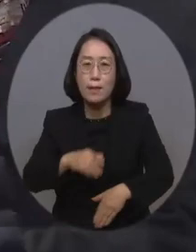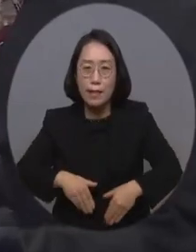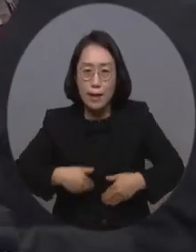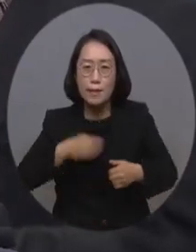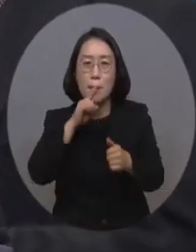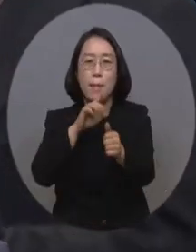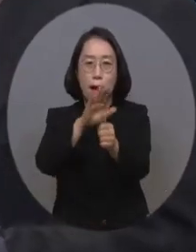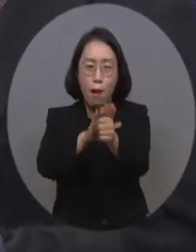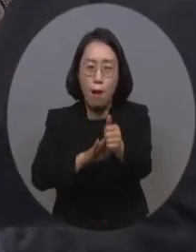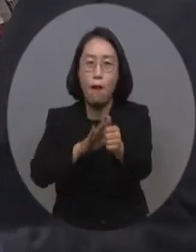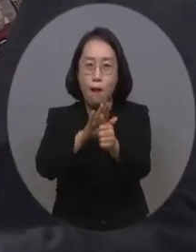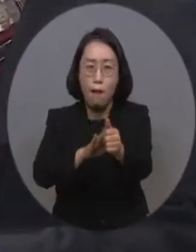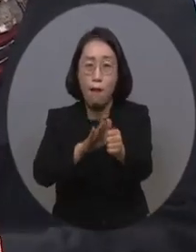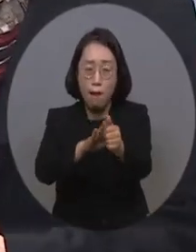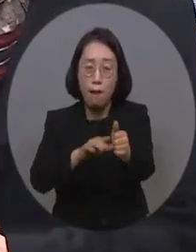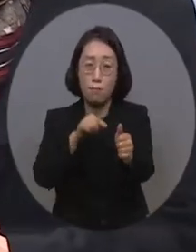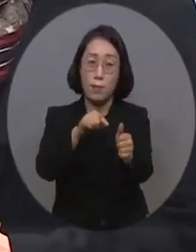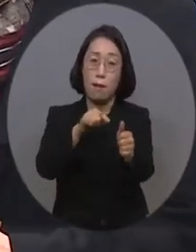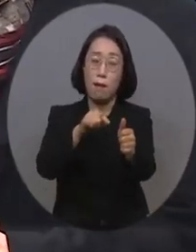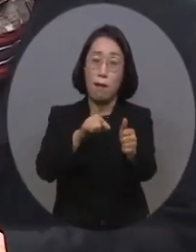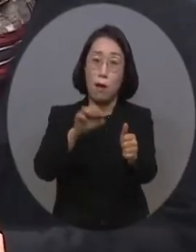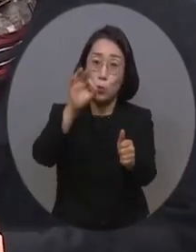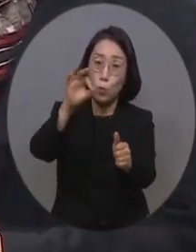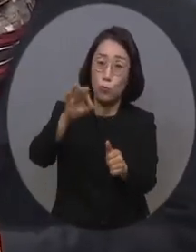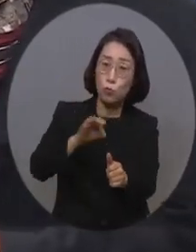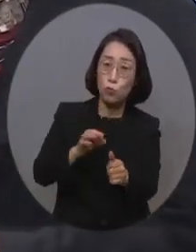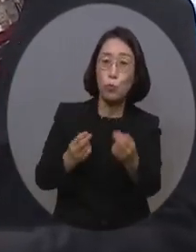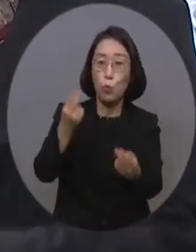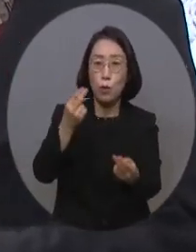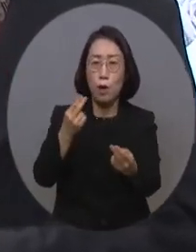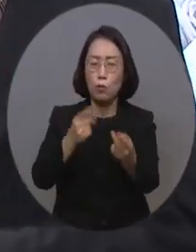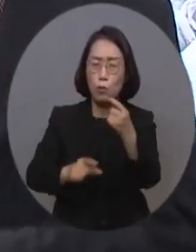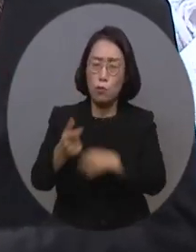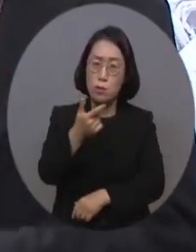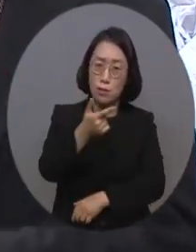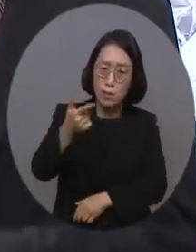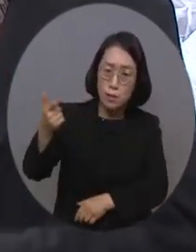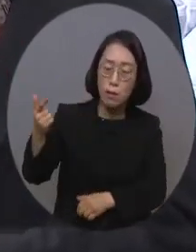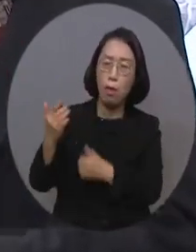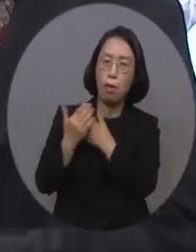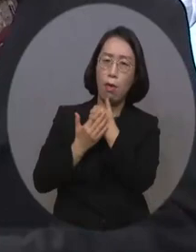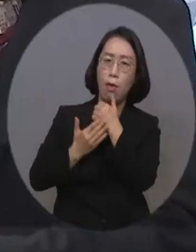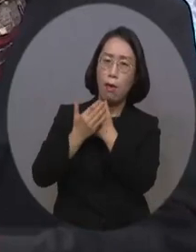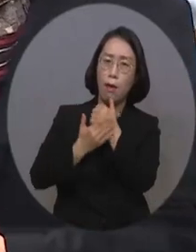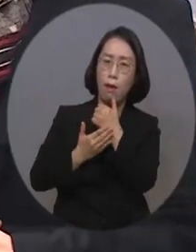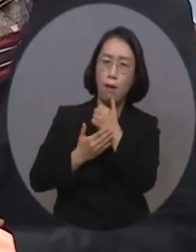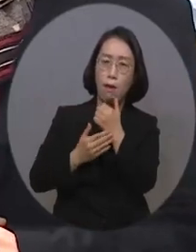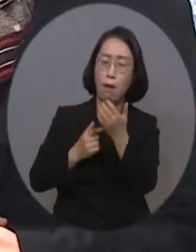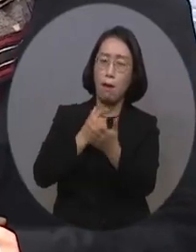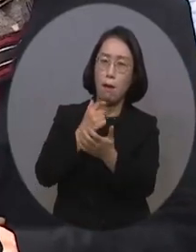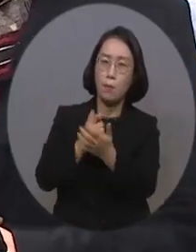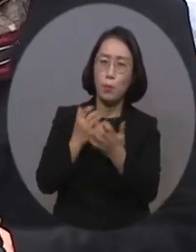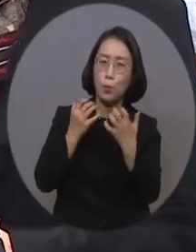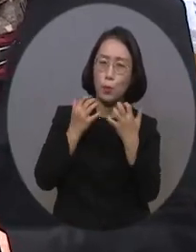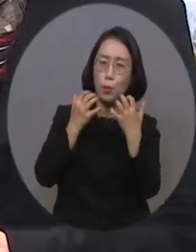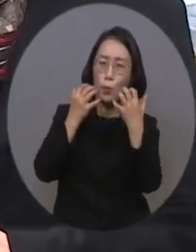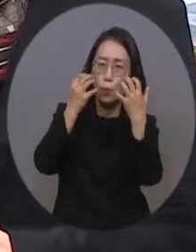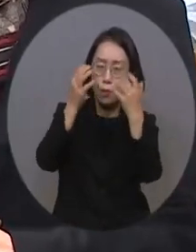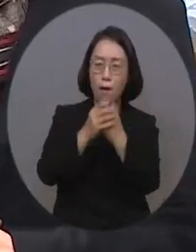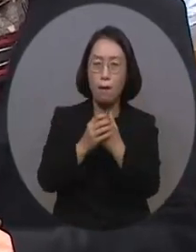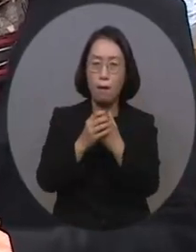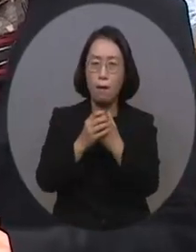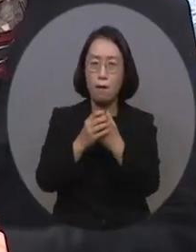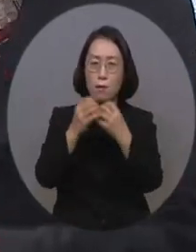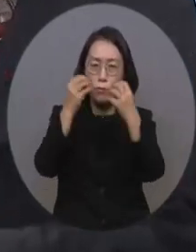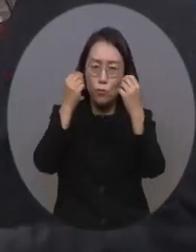말로 위로를 하자 동전 한 푼의 몇십 배 아니 돈으로는 살 수 없는 인간애를 피부로 느끼게